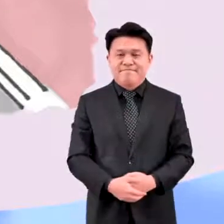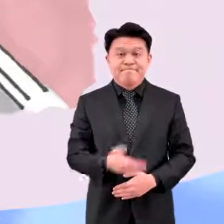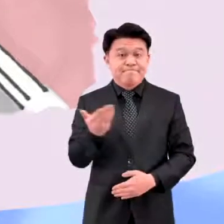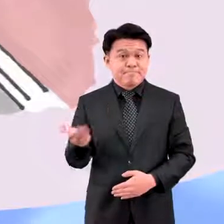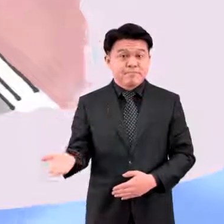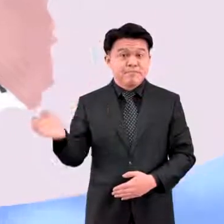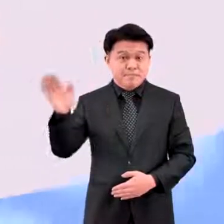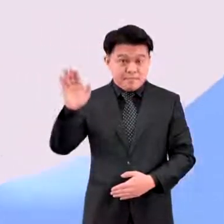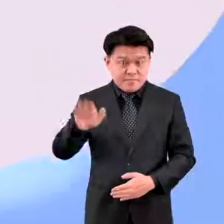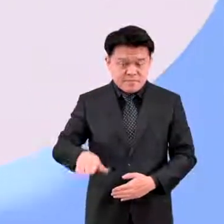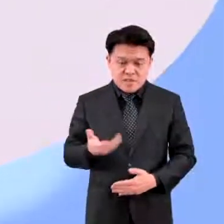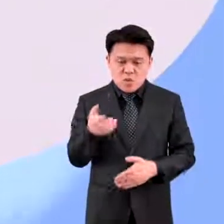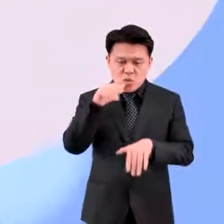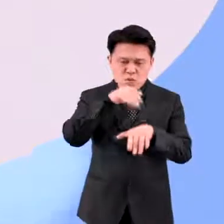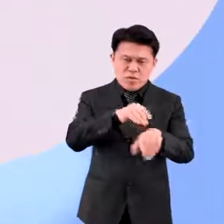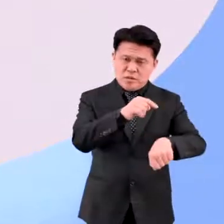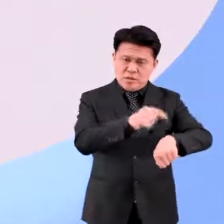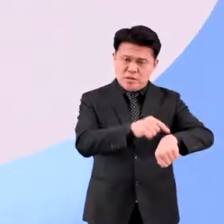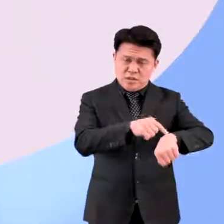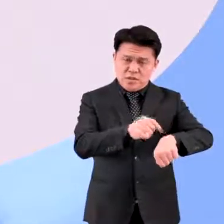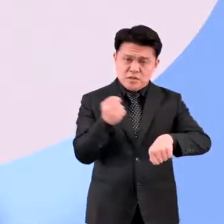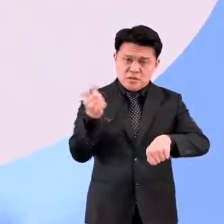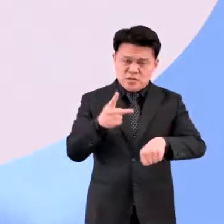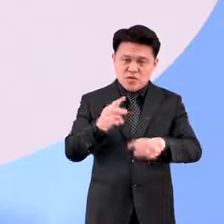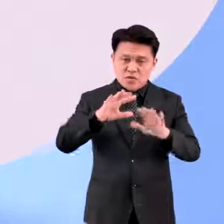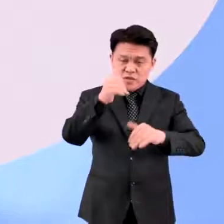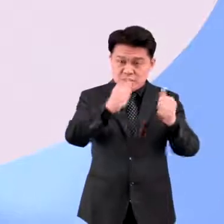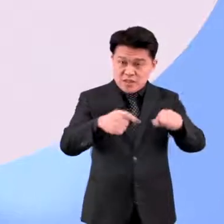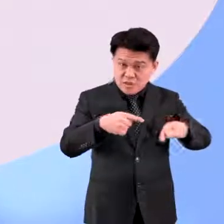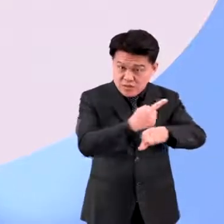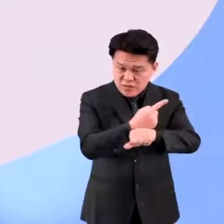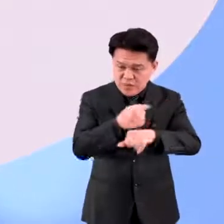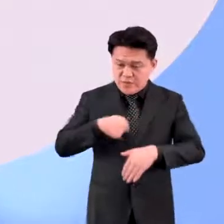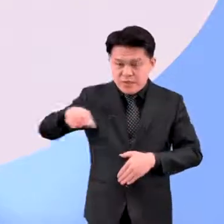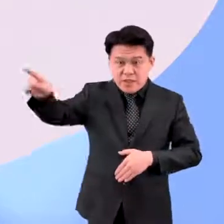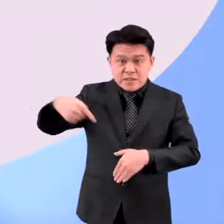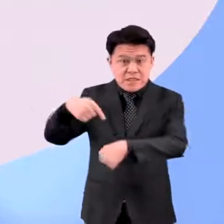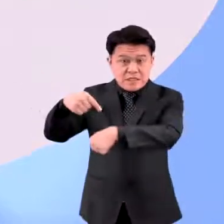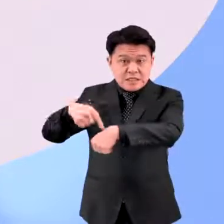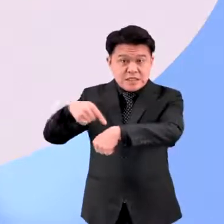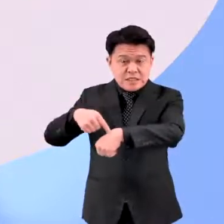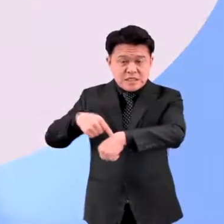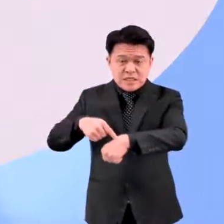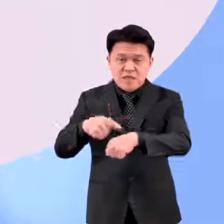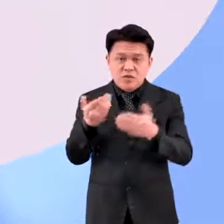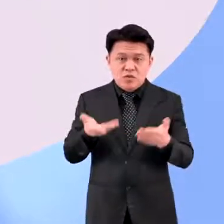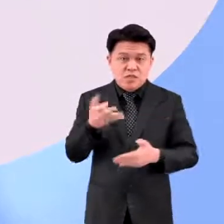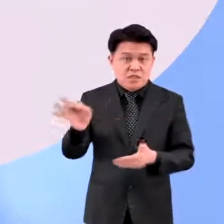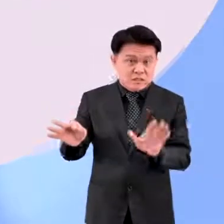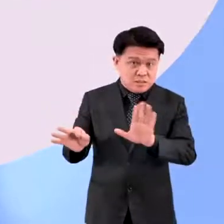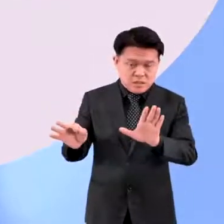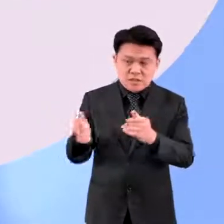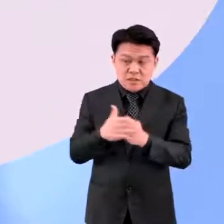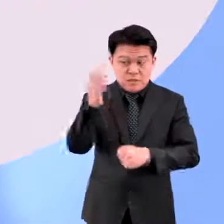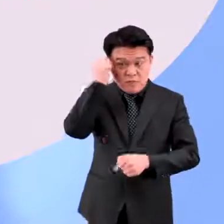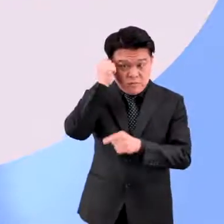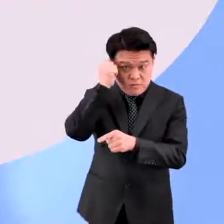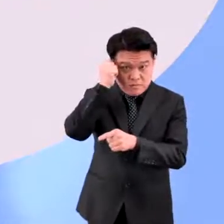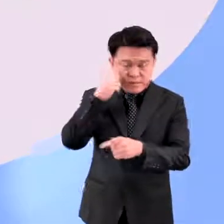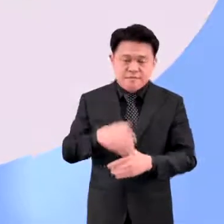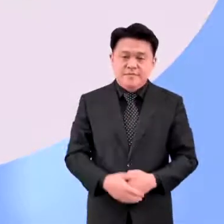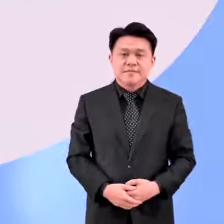있습니다. 하지만 훈련 시간과 국제대회를 제외한 이동 시간은 공가로 인정되지